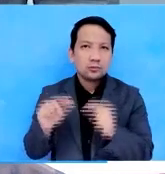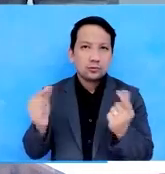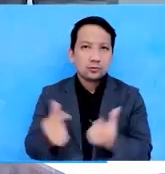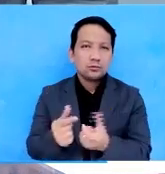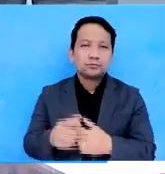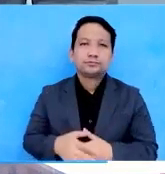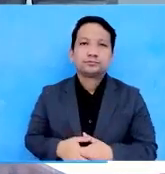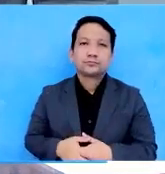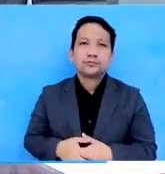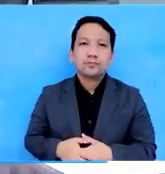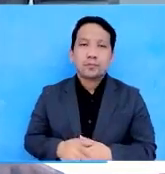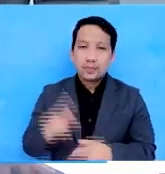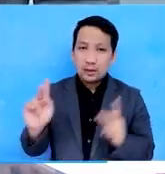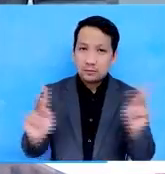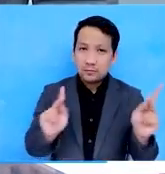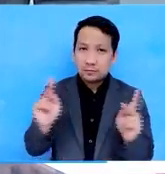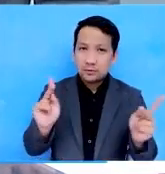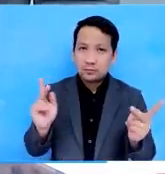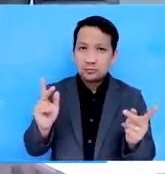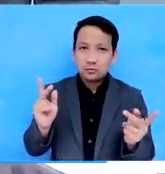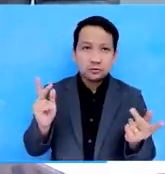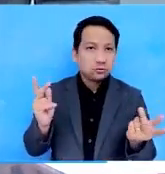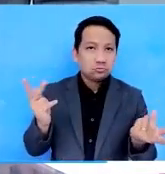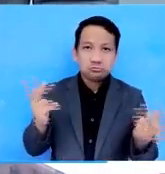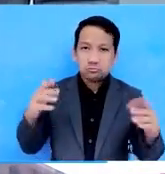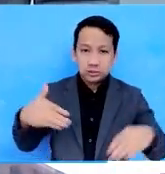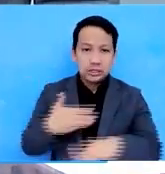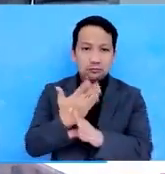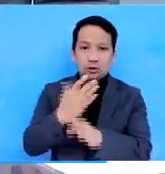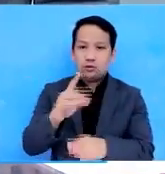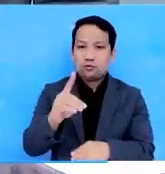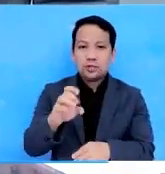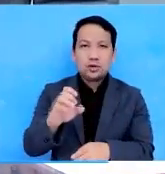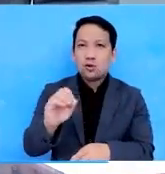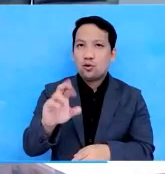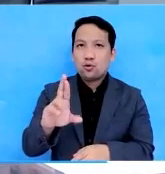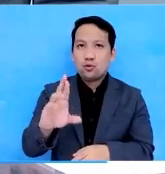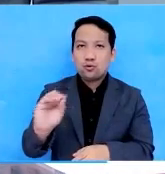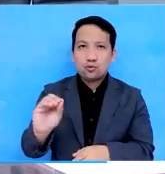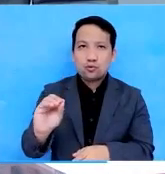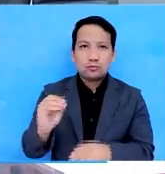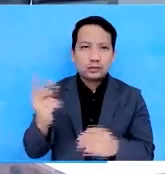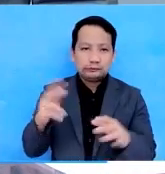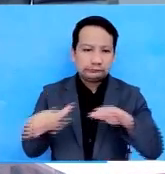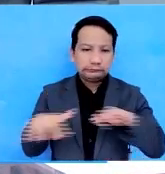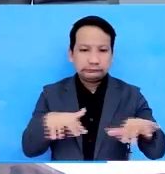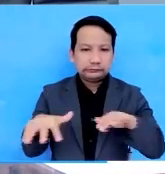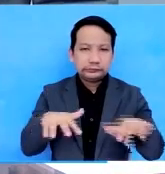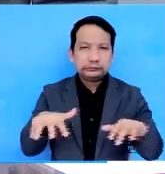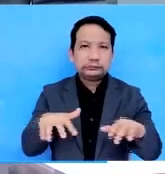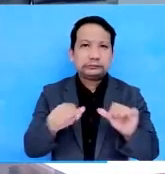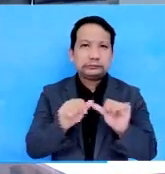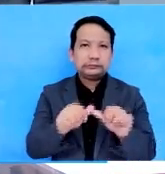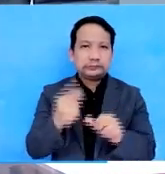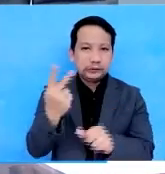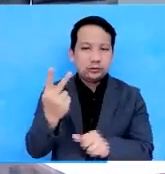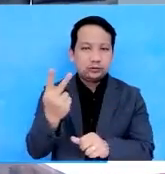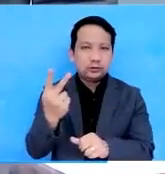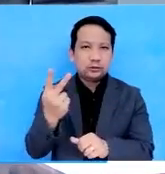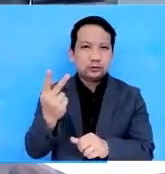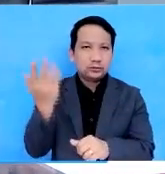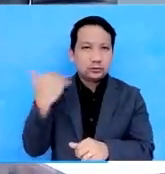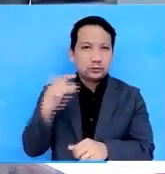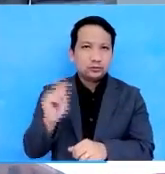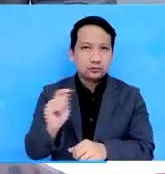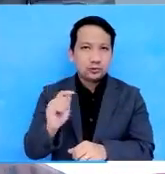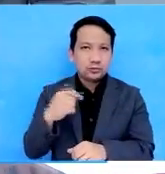Libu-libong residente ang lumikas sa Davao de Oro matapos yanigin ang probinsya ng dalawang magkasunod na lindol nitong Martes. Nasa